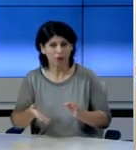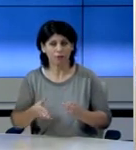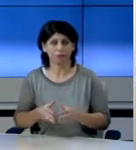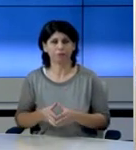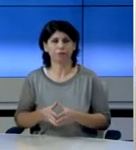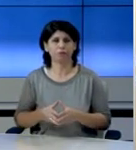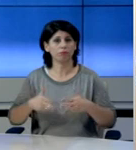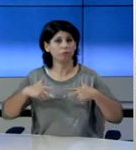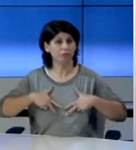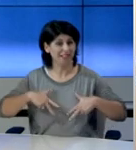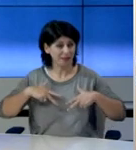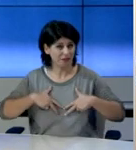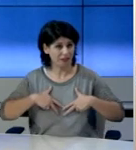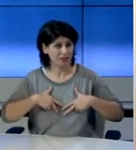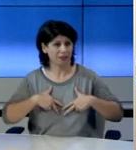η κυβέρνηση καταγγέλλεται